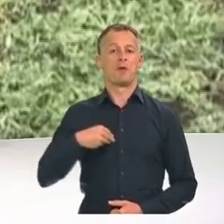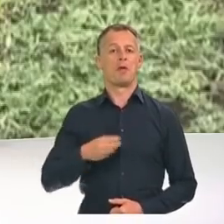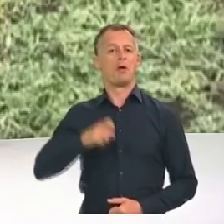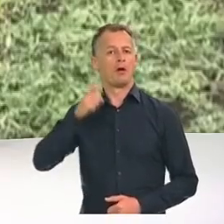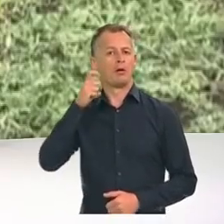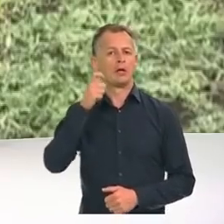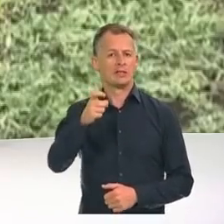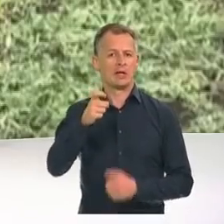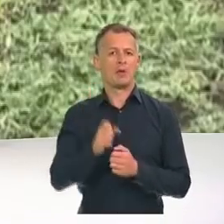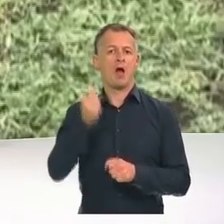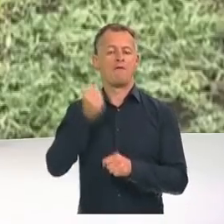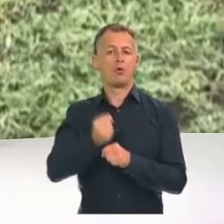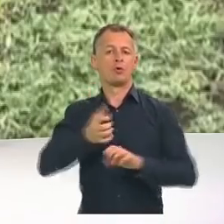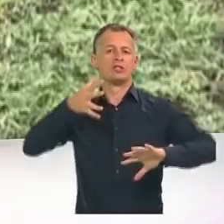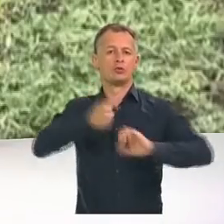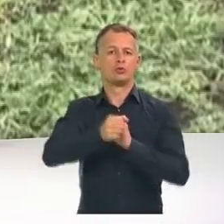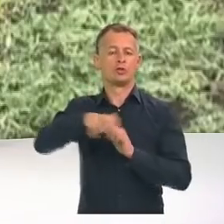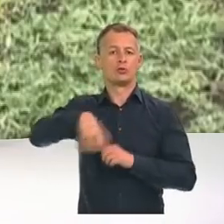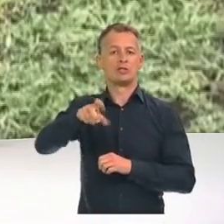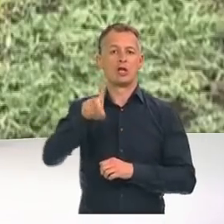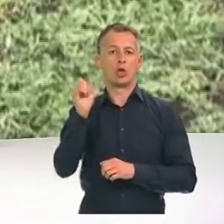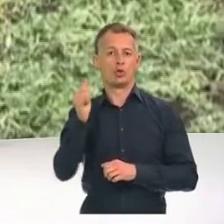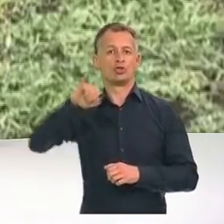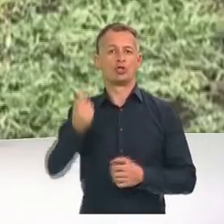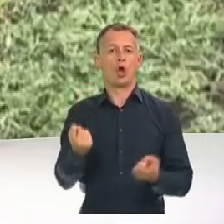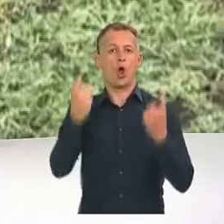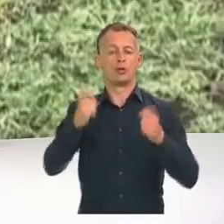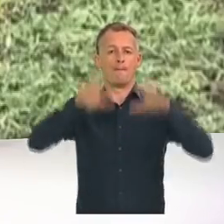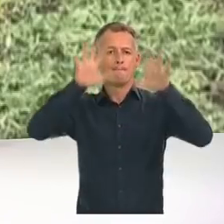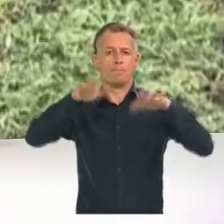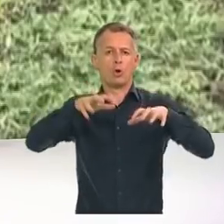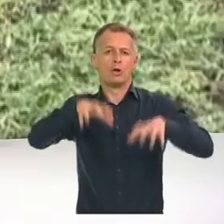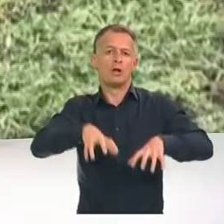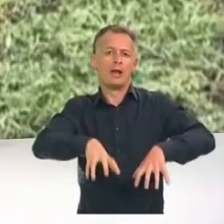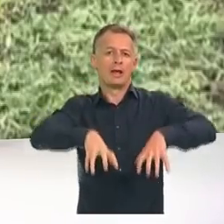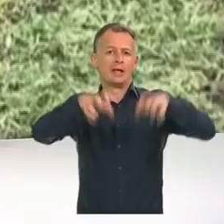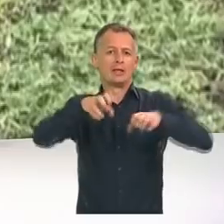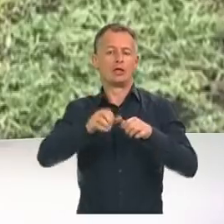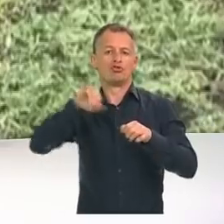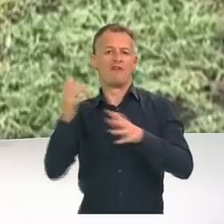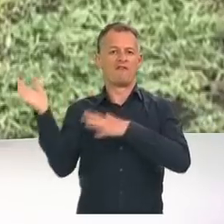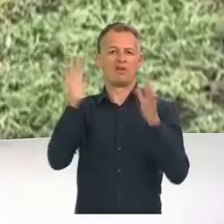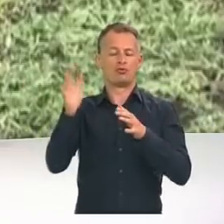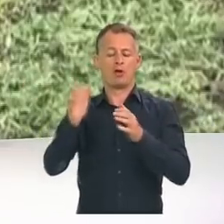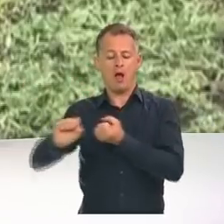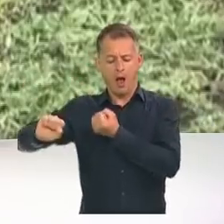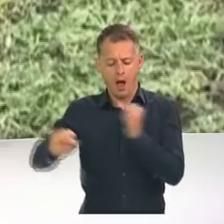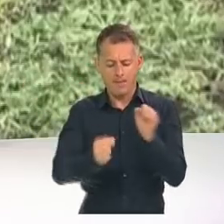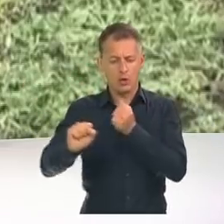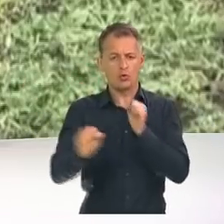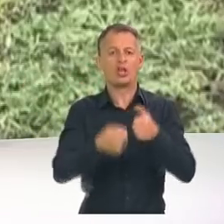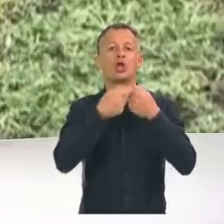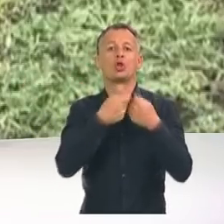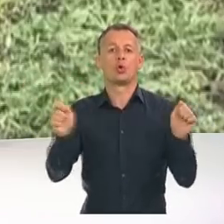Vremea extremă a făcut prăpăd în județele Dolj și Olt. Ploile torențiale, grindina și vijeliile au măturat totul în cale,